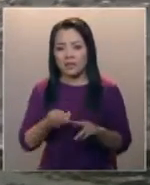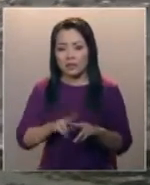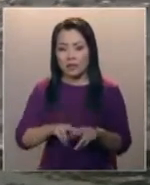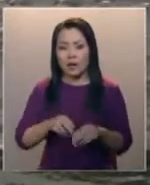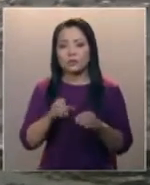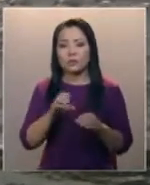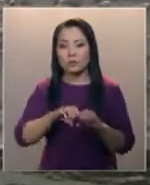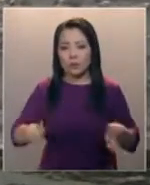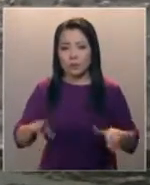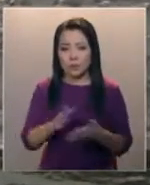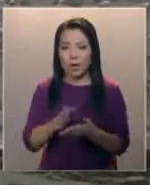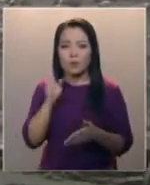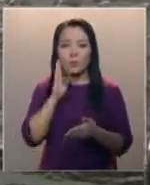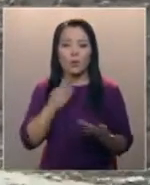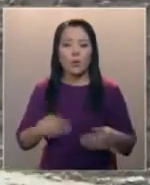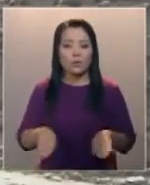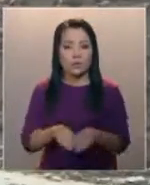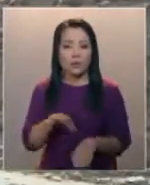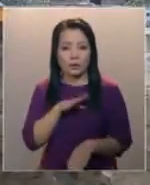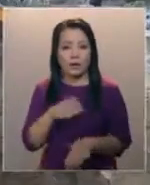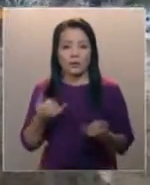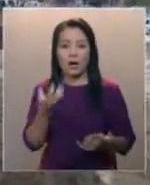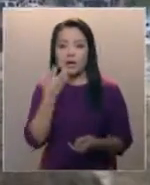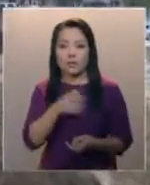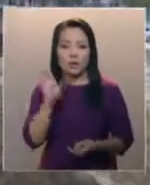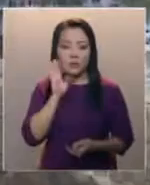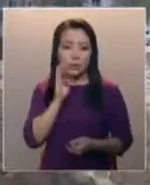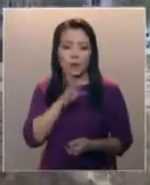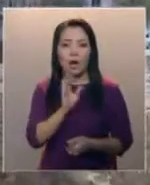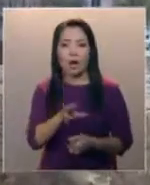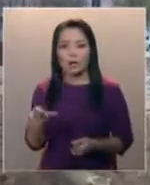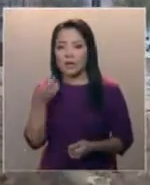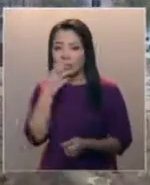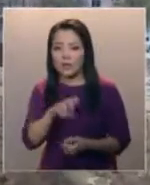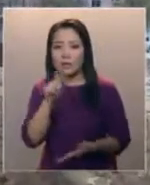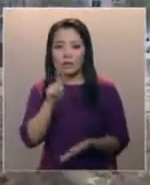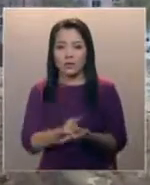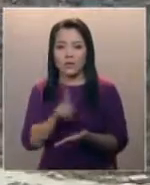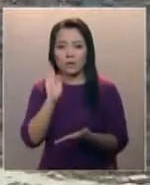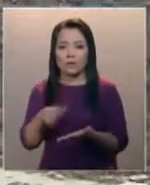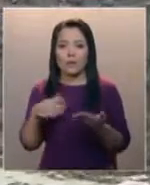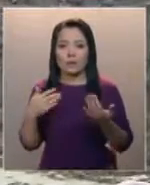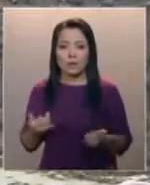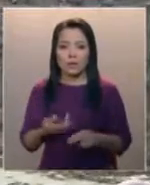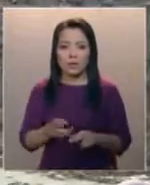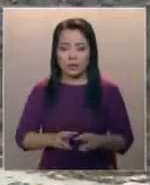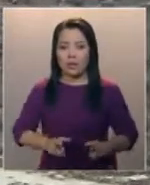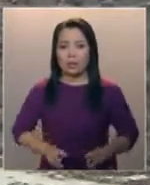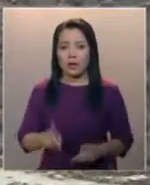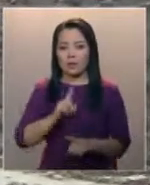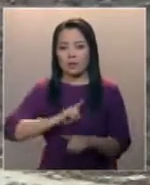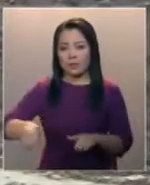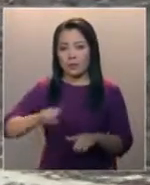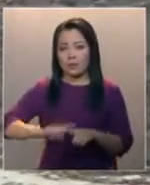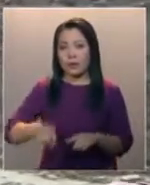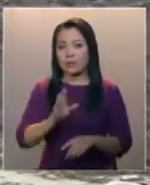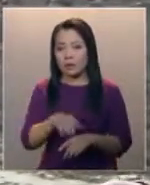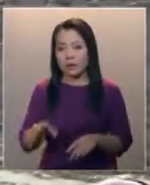суды өшіріп тастады. Биыл енді ыстық су да и отопление да болады. Отопительный сезонға шейін біз енді